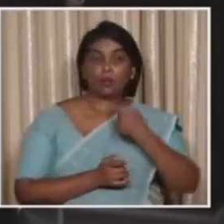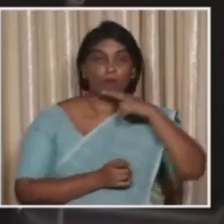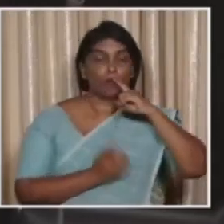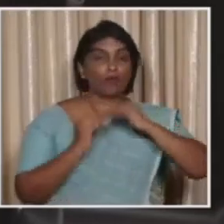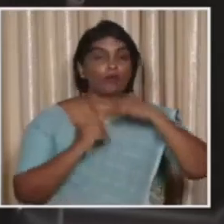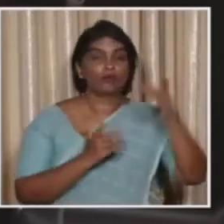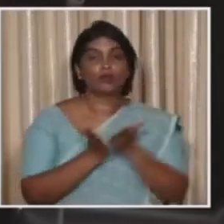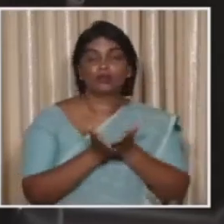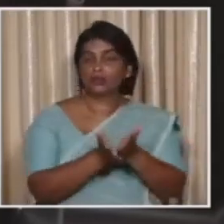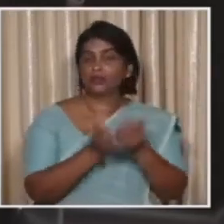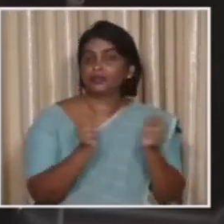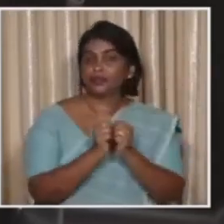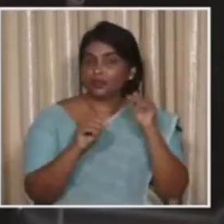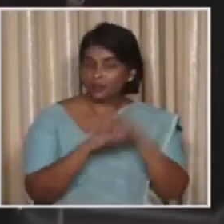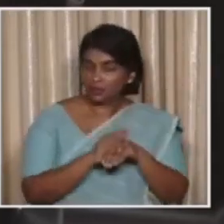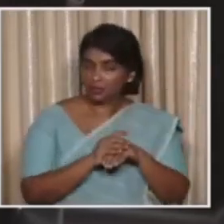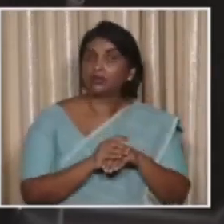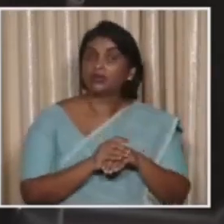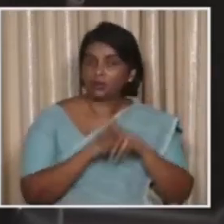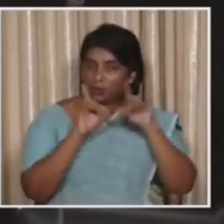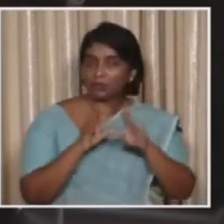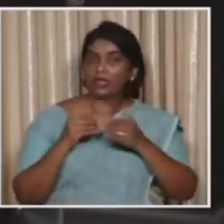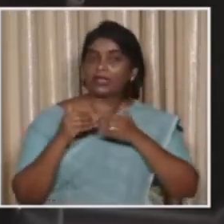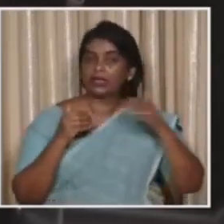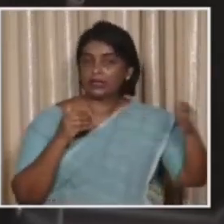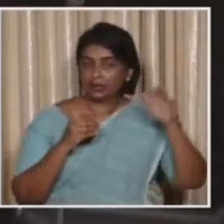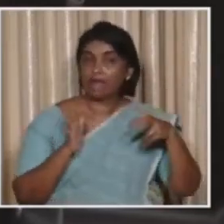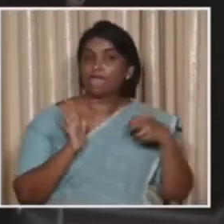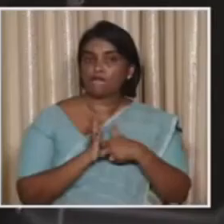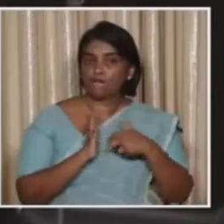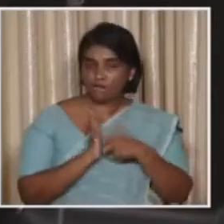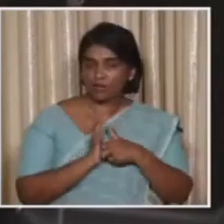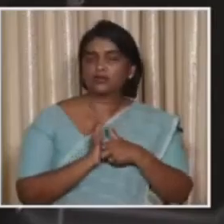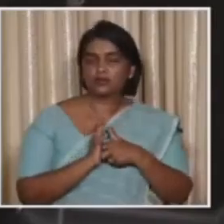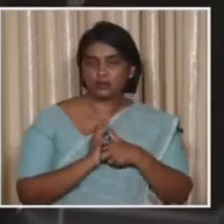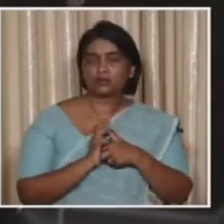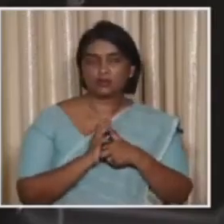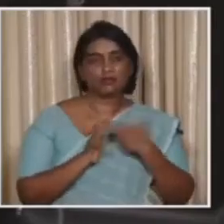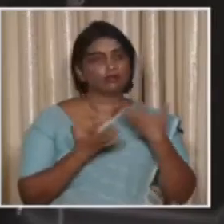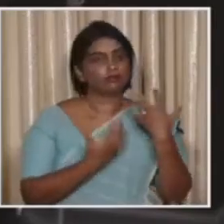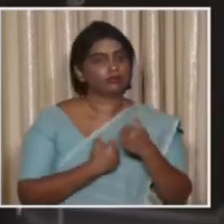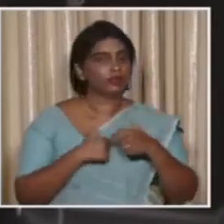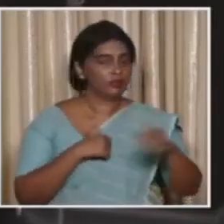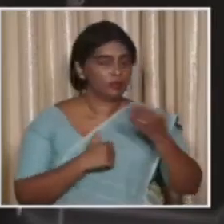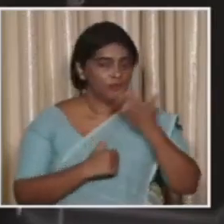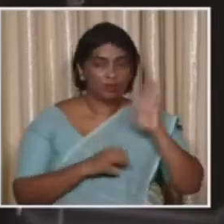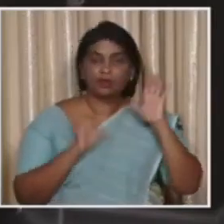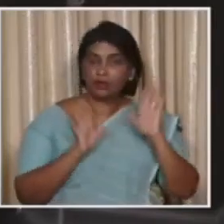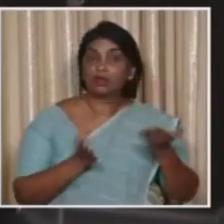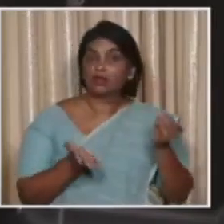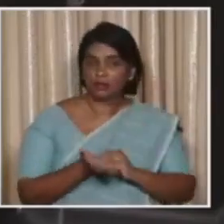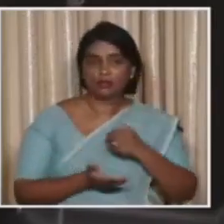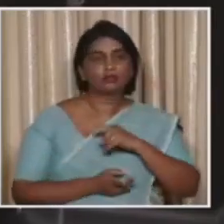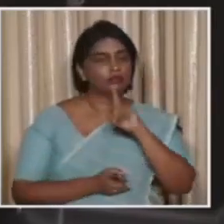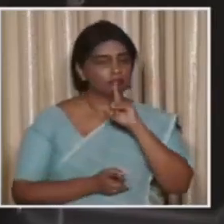මුහුදේ දීවර යාත්‍රා කටයුතු සඳහා ඒත් දීර්ඝ කාලීන විසා බලපත්‍රයක් ලබා ගැනීමේ හැකියාව මේ වෙනකොට ලැබිලා තියෙනවා. ඒ වගේම අපි තවදුරටත්